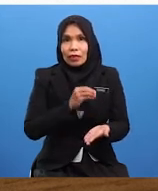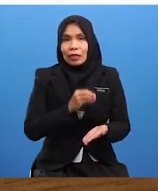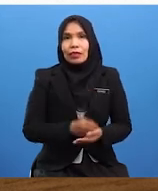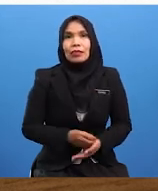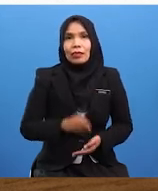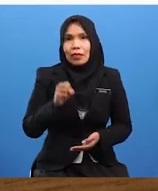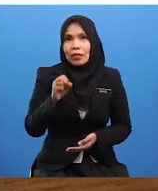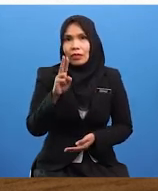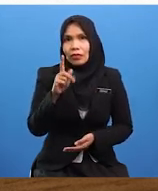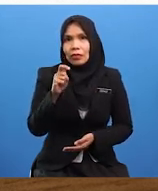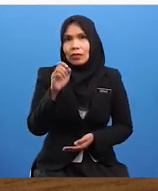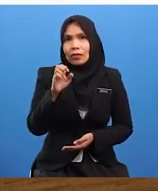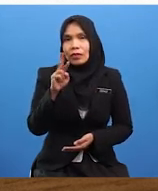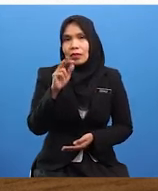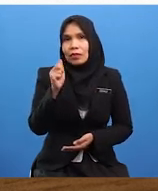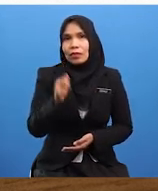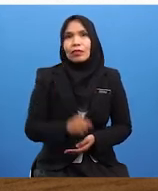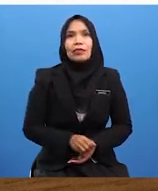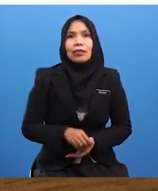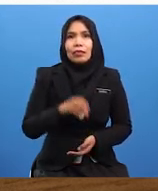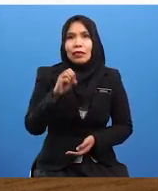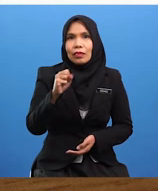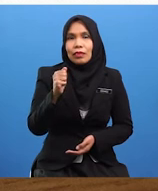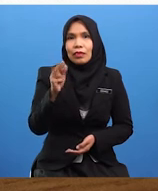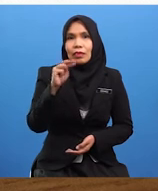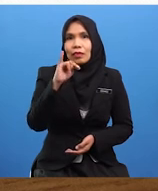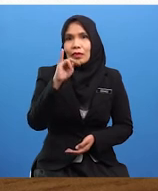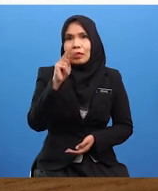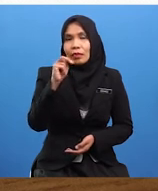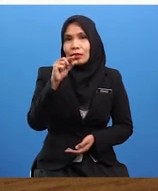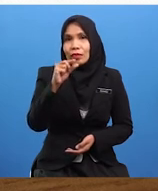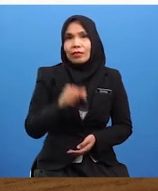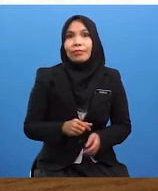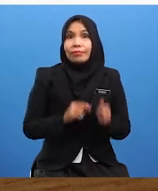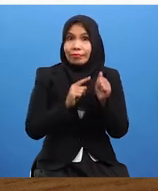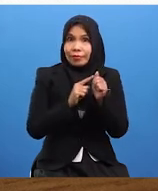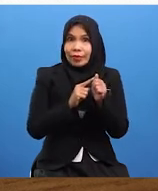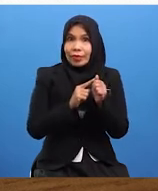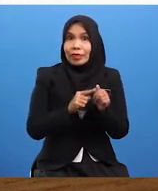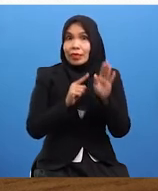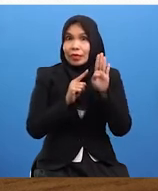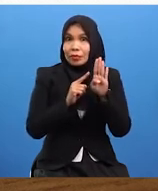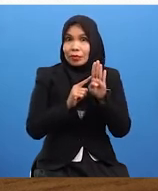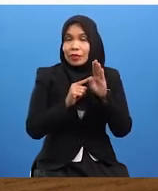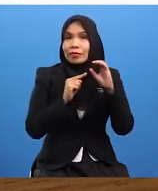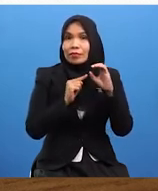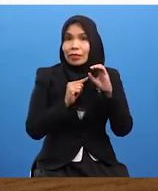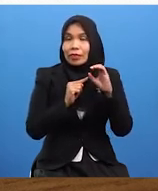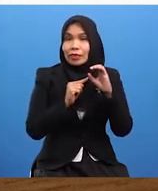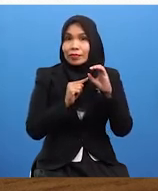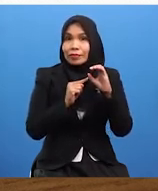A. Sekuji. B. Penggelek. C.